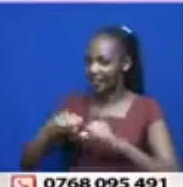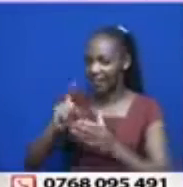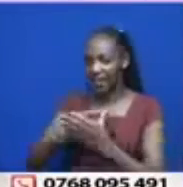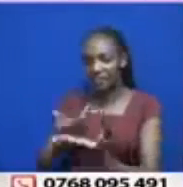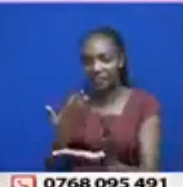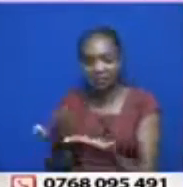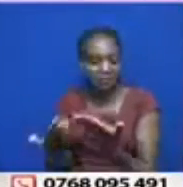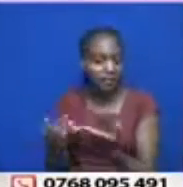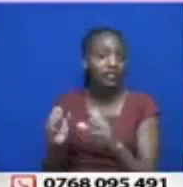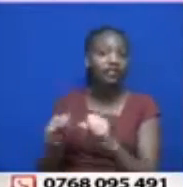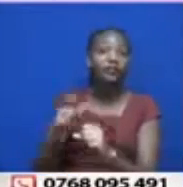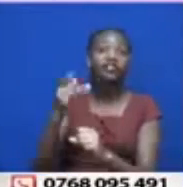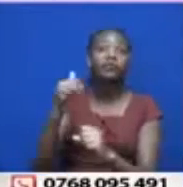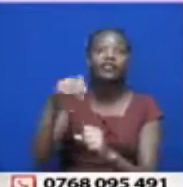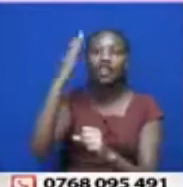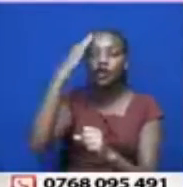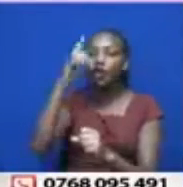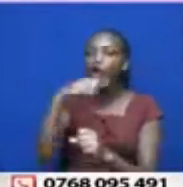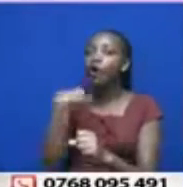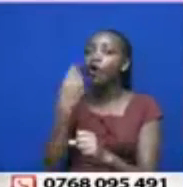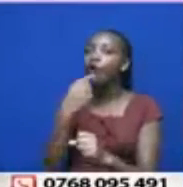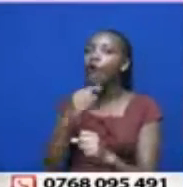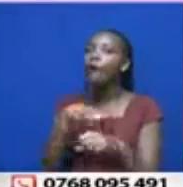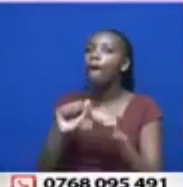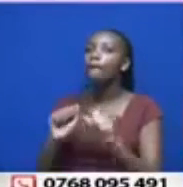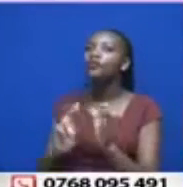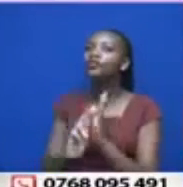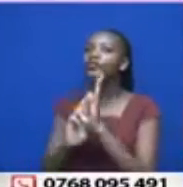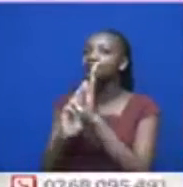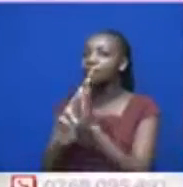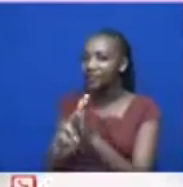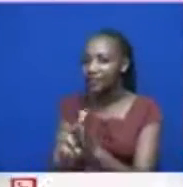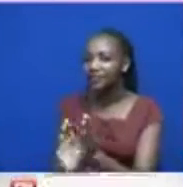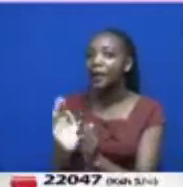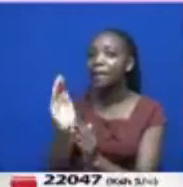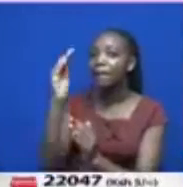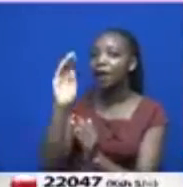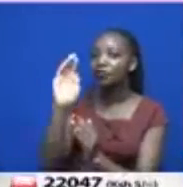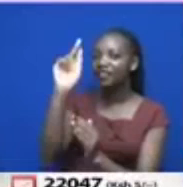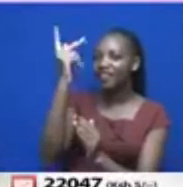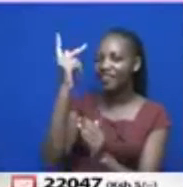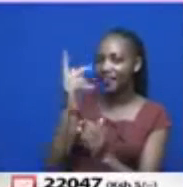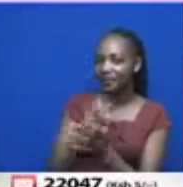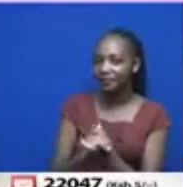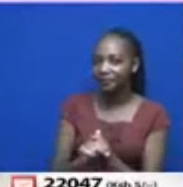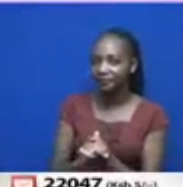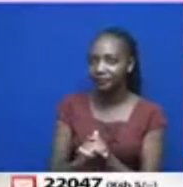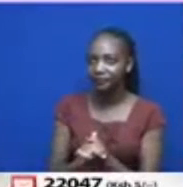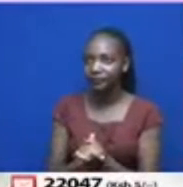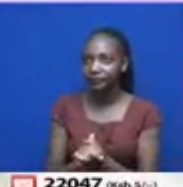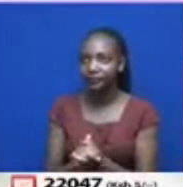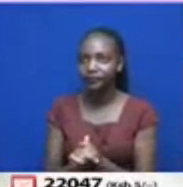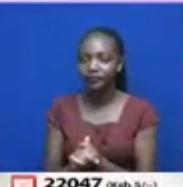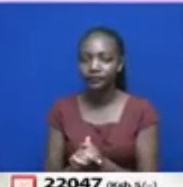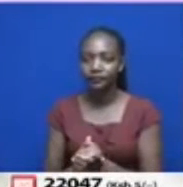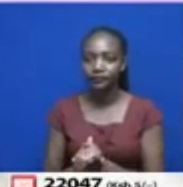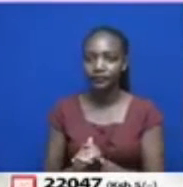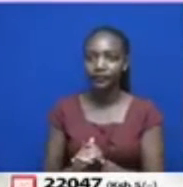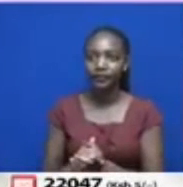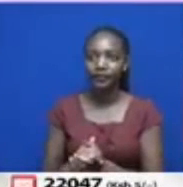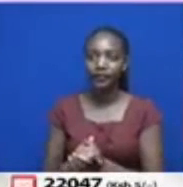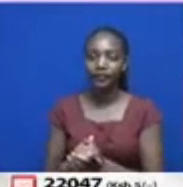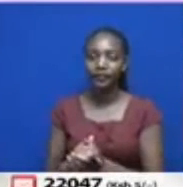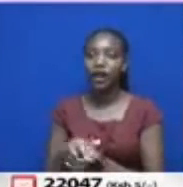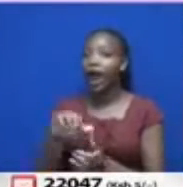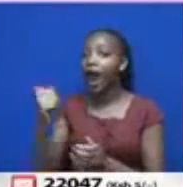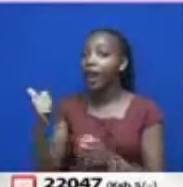watajua kwamba sasa nani atakuwa anaongea kwa niaba ya Mlima Kenya. Uh-huh. Lazima niseme kwamba kuna wale wamejitokeza wakitaka kujifanya kwamba wanaongea